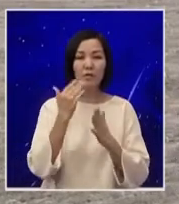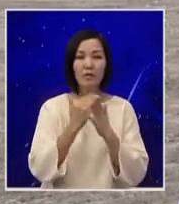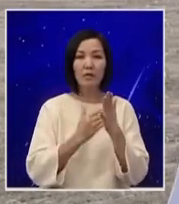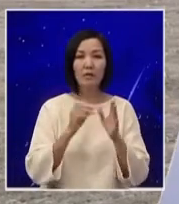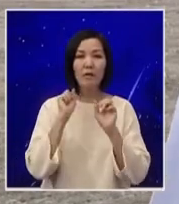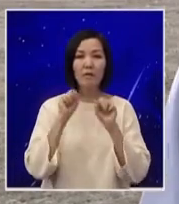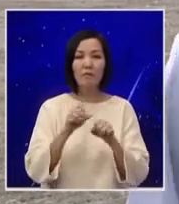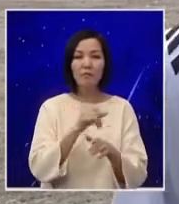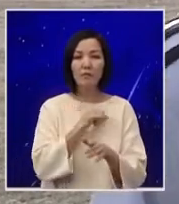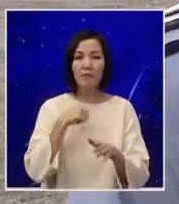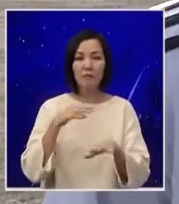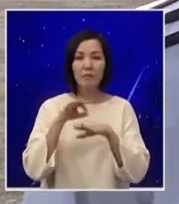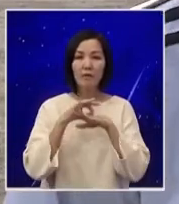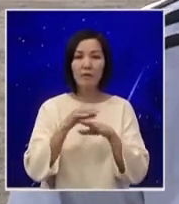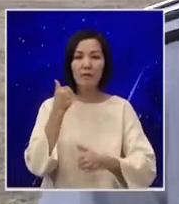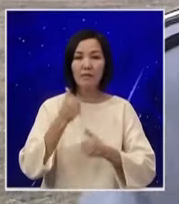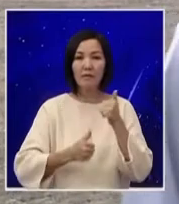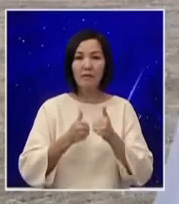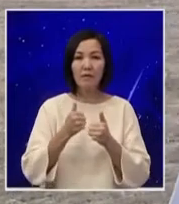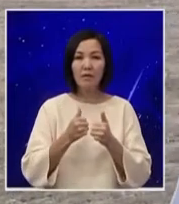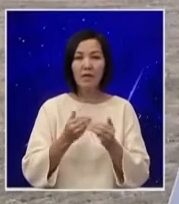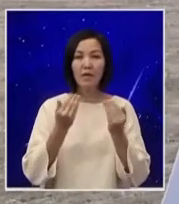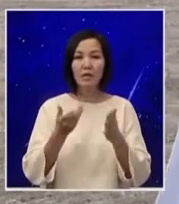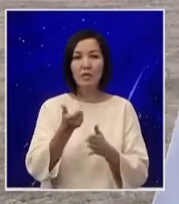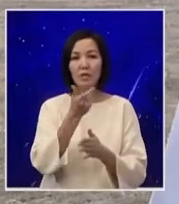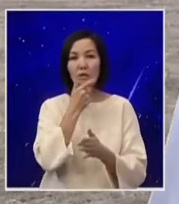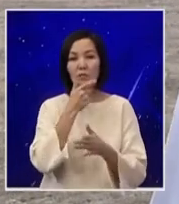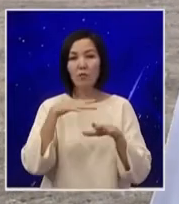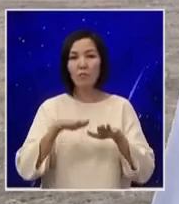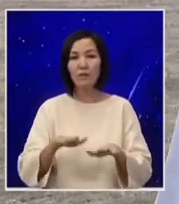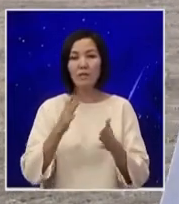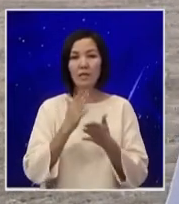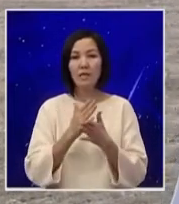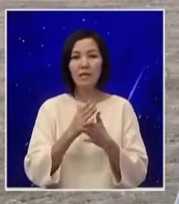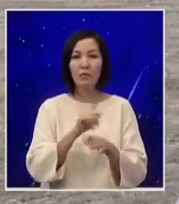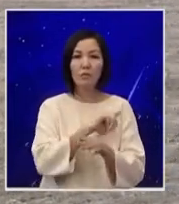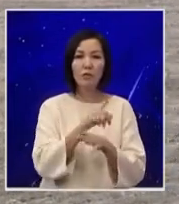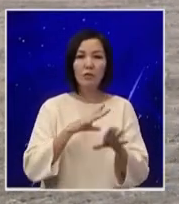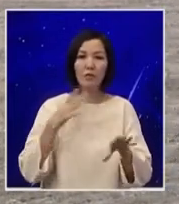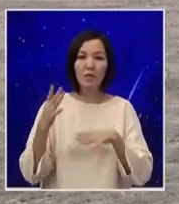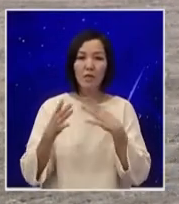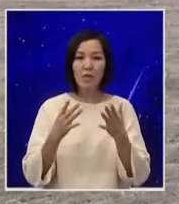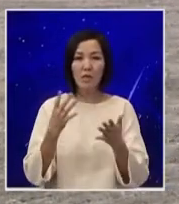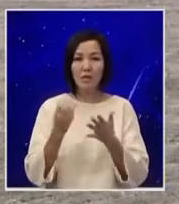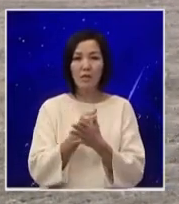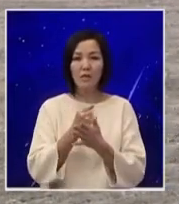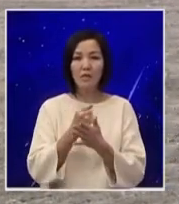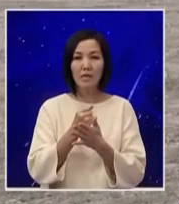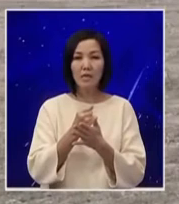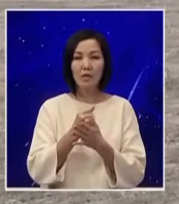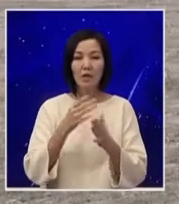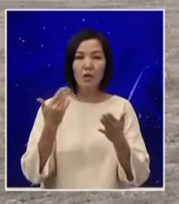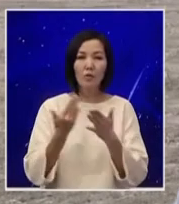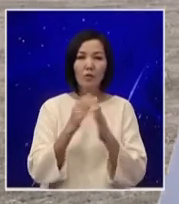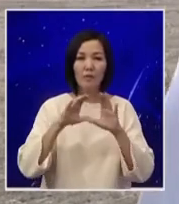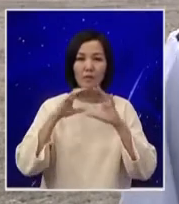самим проводить спортивные мероприятия так как появились трибуны для зрителей будем усердно тренироваться достигать новых вершин благо новый стадион